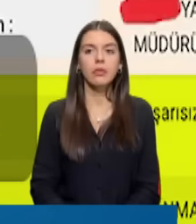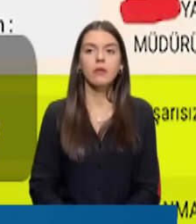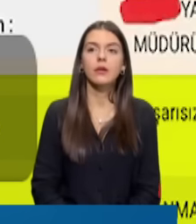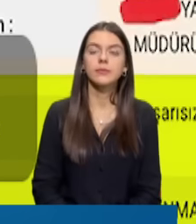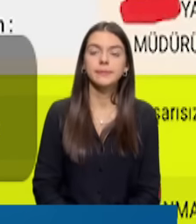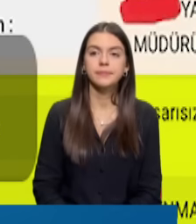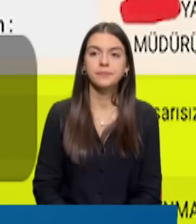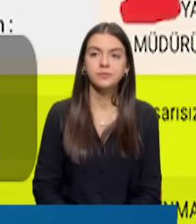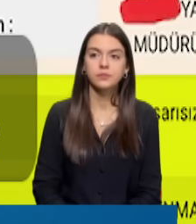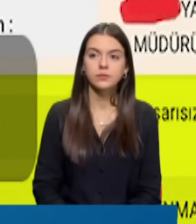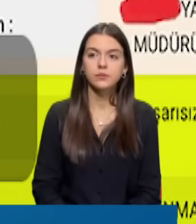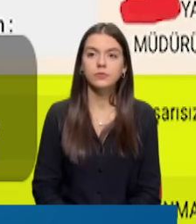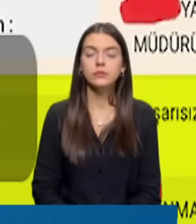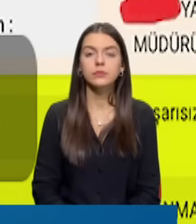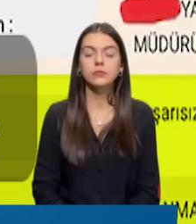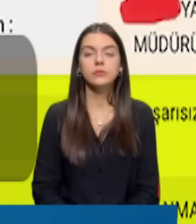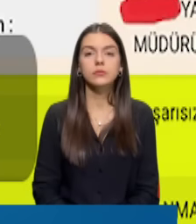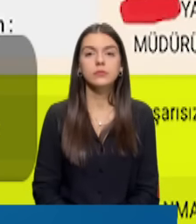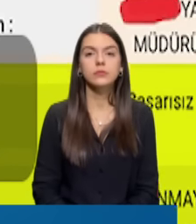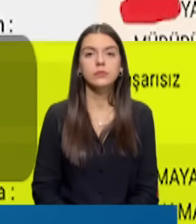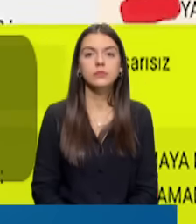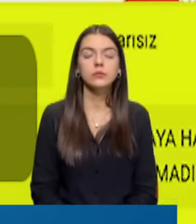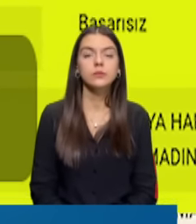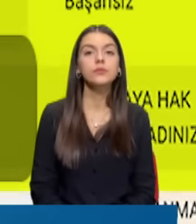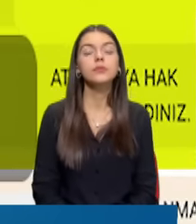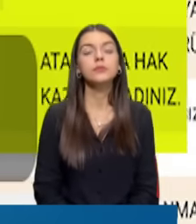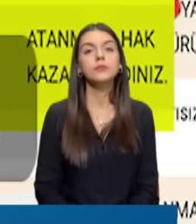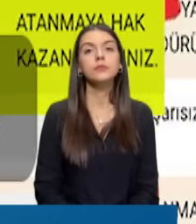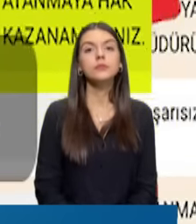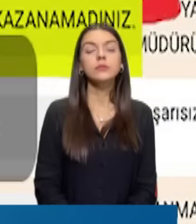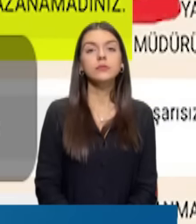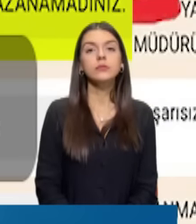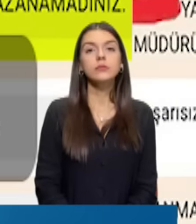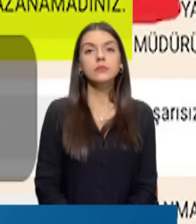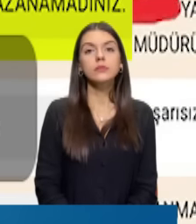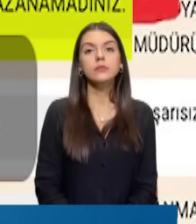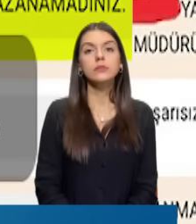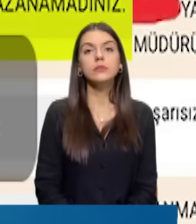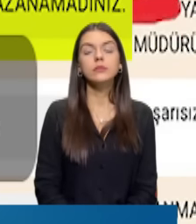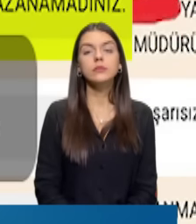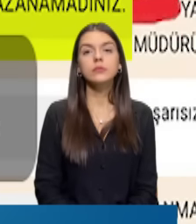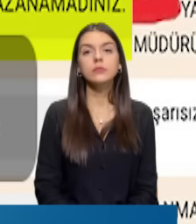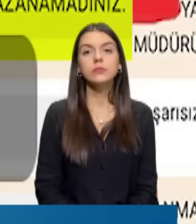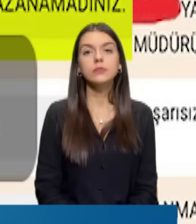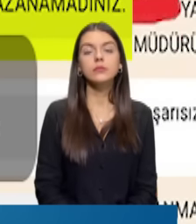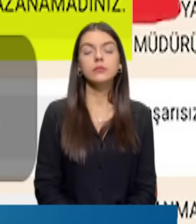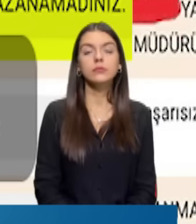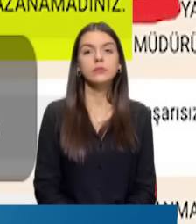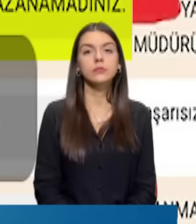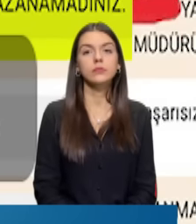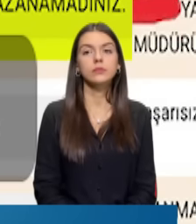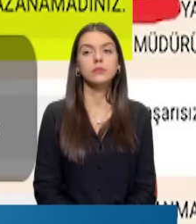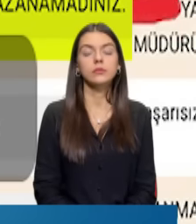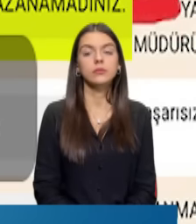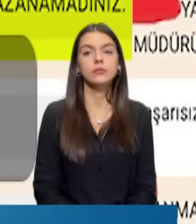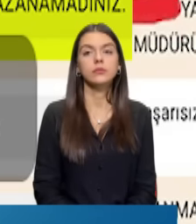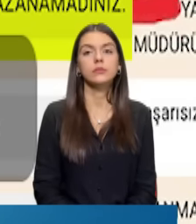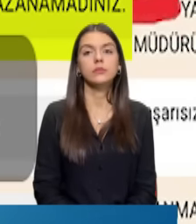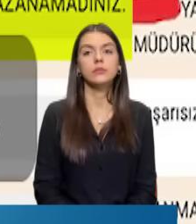86 almış, başarılı olmuş yazılı sınavda ama adam kayırmaca uygulaması olan mülakatta başarısız görülüp atanmaya